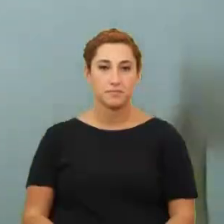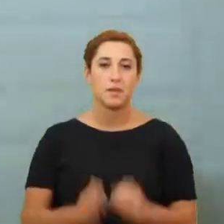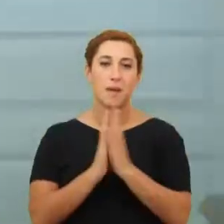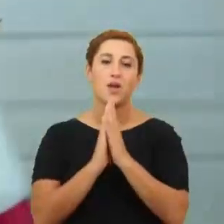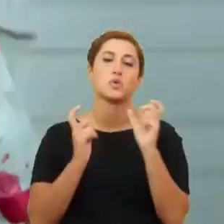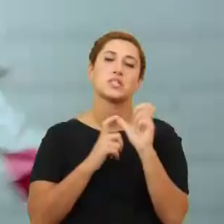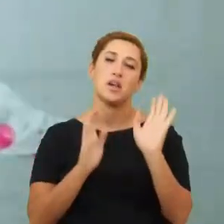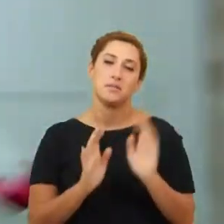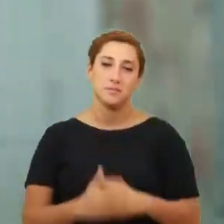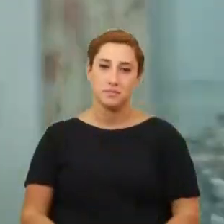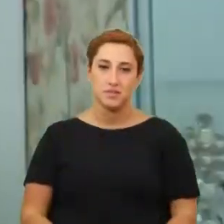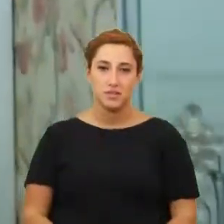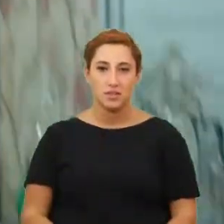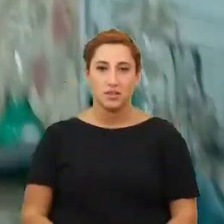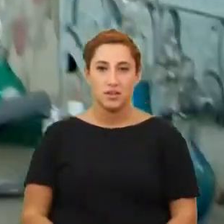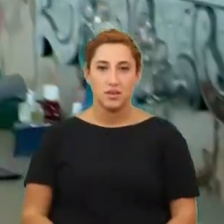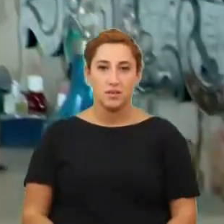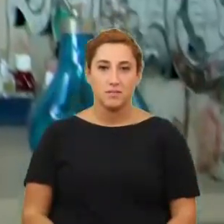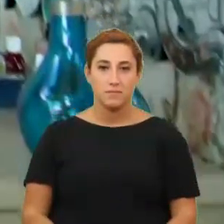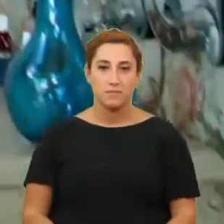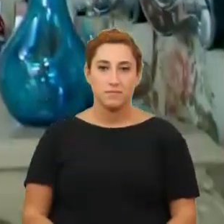Pardon Sarpiş.